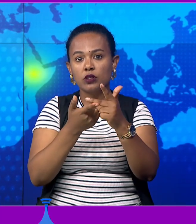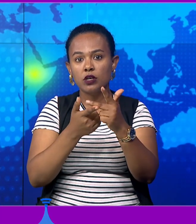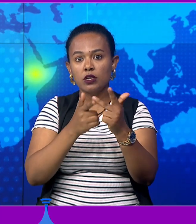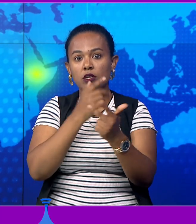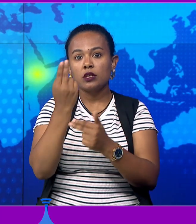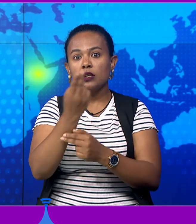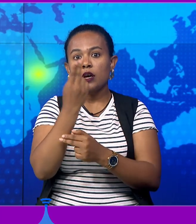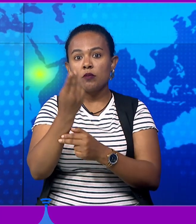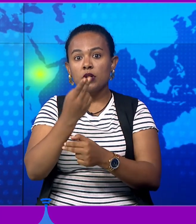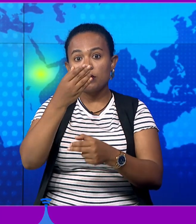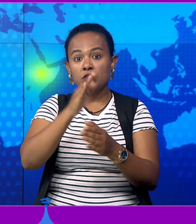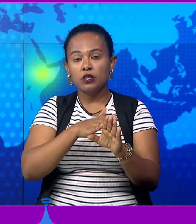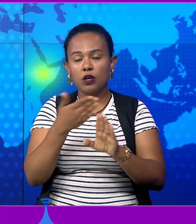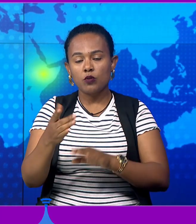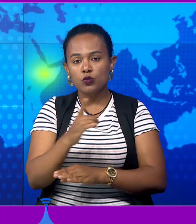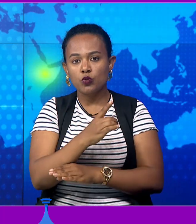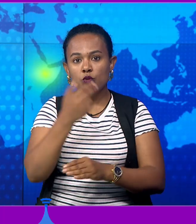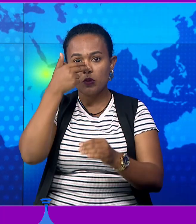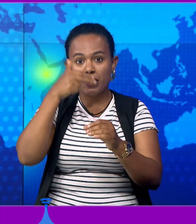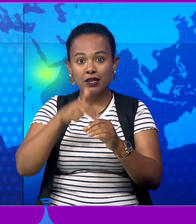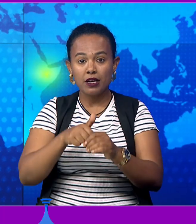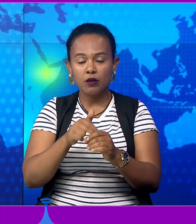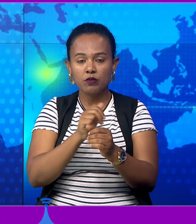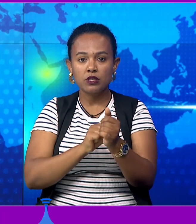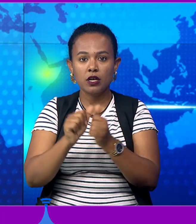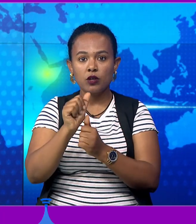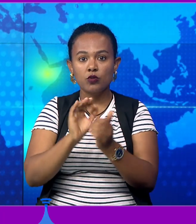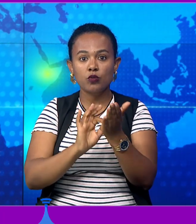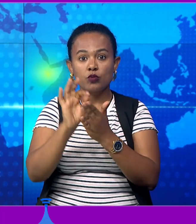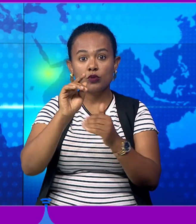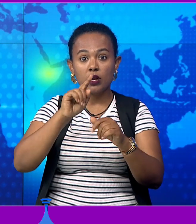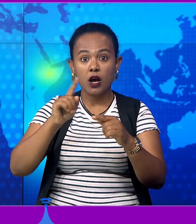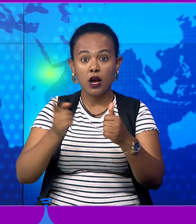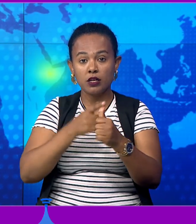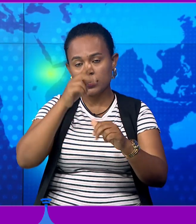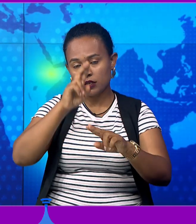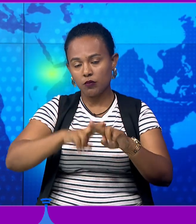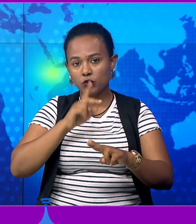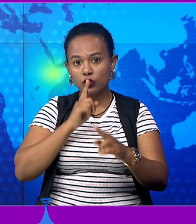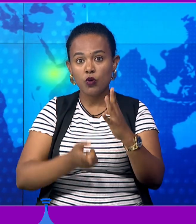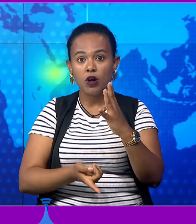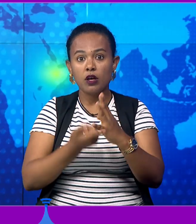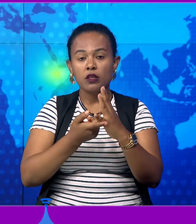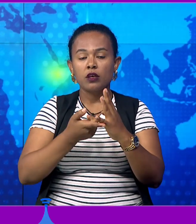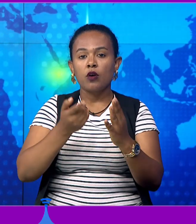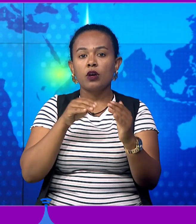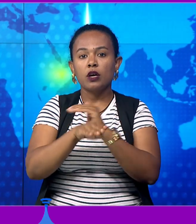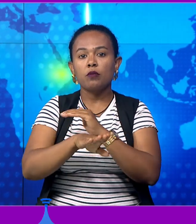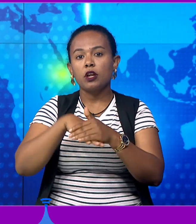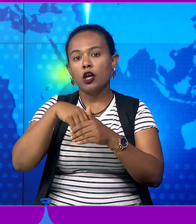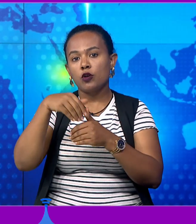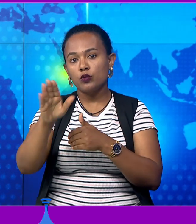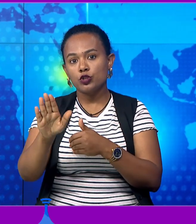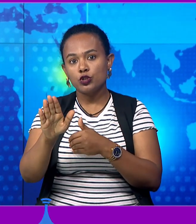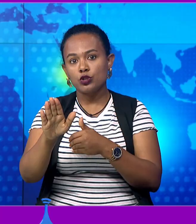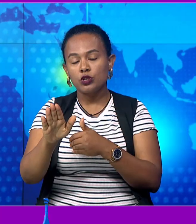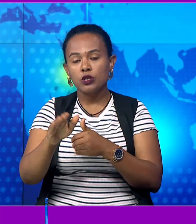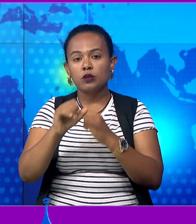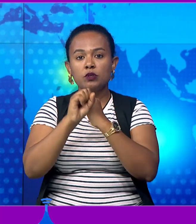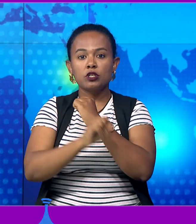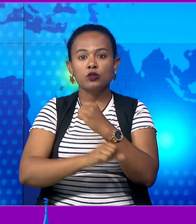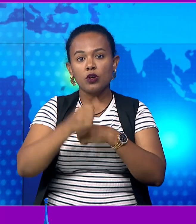ማዕቀፍ የሚስተናገዱ ሲሆን በማደያ የሚስተናገደው ቁጥር 1 ላይ ያስቀመጥኩት ነው። አራተኛ ላይ የገቢና የውጭ ምርት